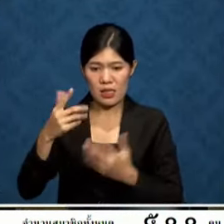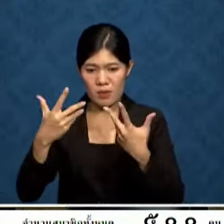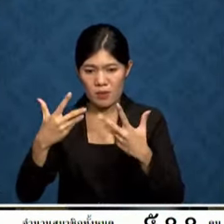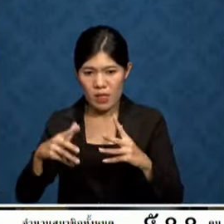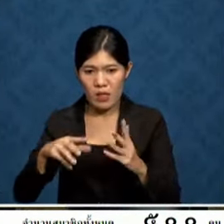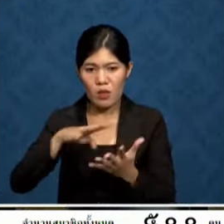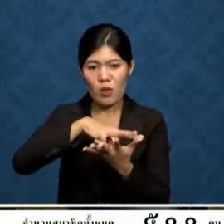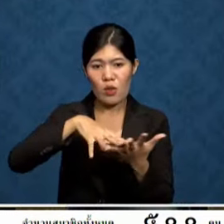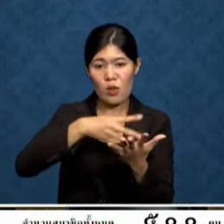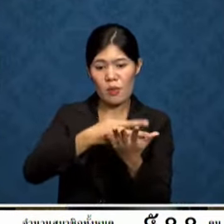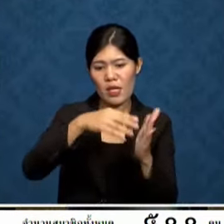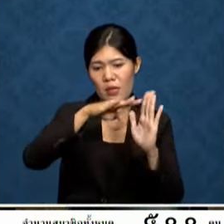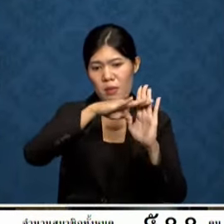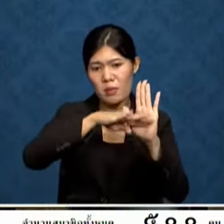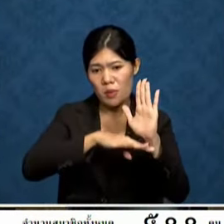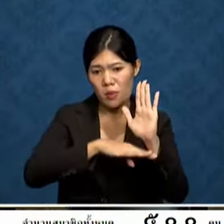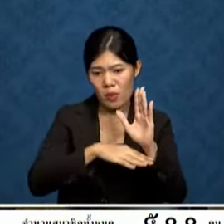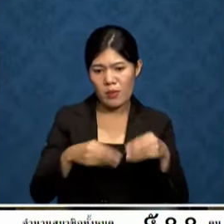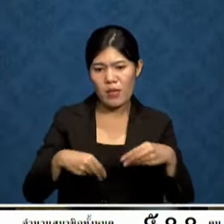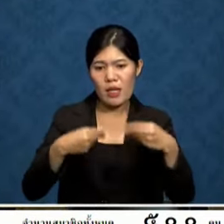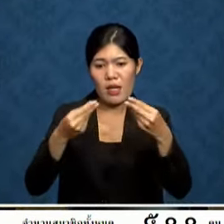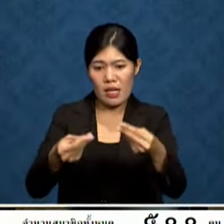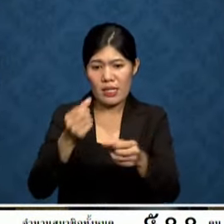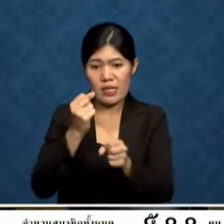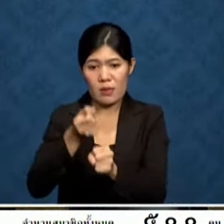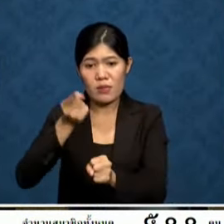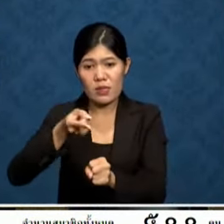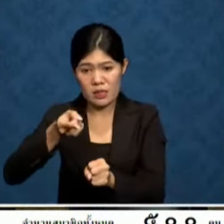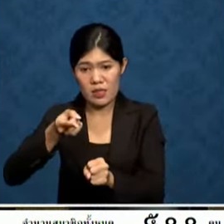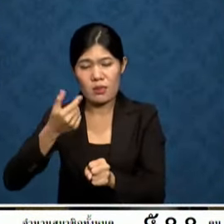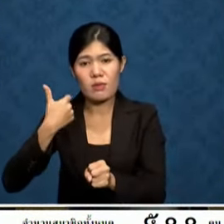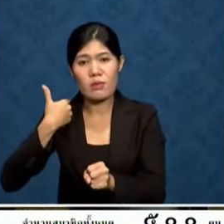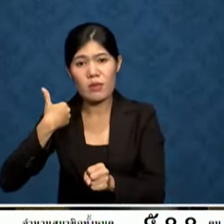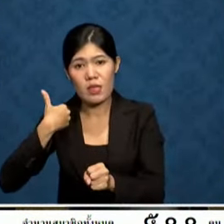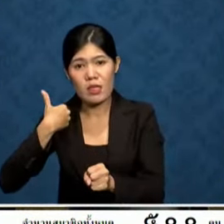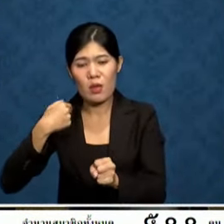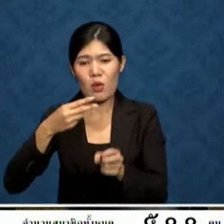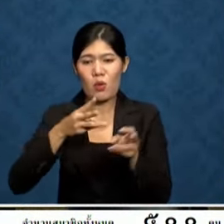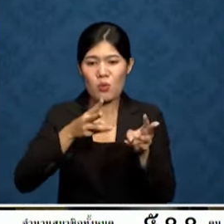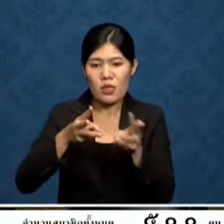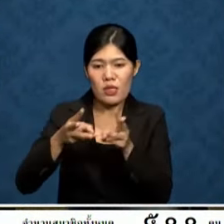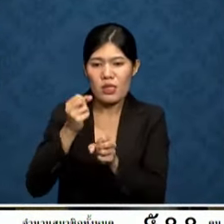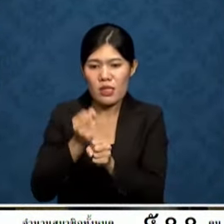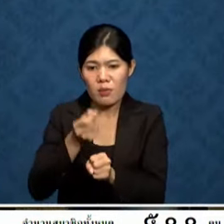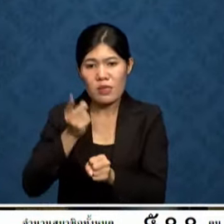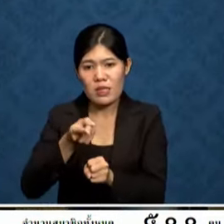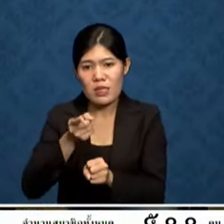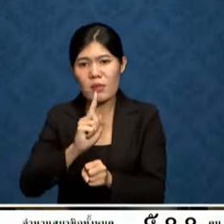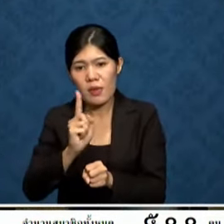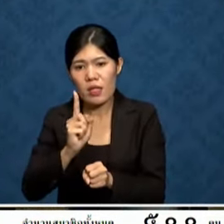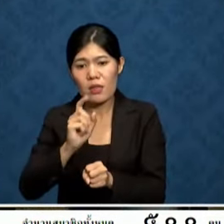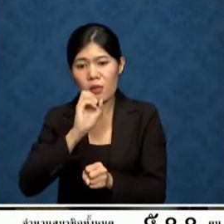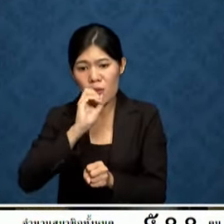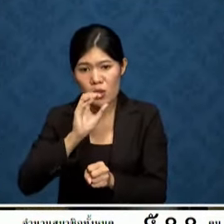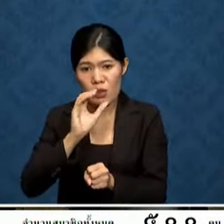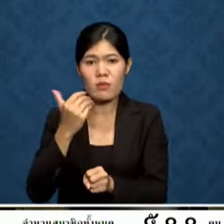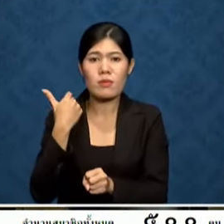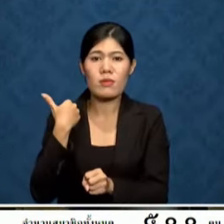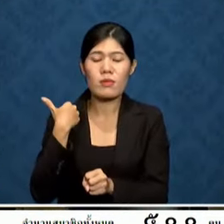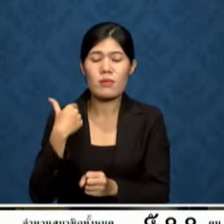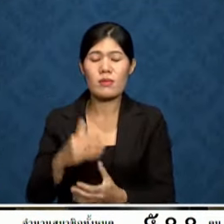ปฏิบัติมอบหมายให้กับหน่วยงานราชการจริงๆหรือไม่ว่าต้องทำอย่างไรเพราะว่าเราพบ